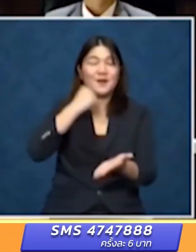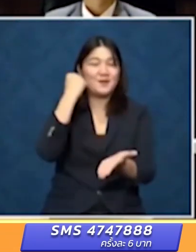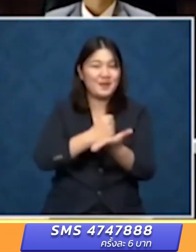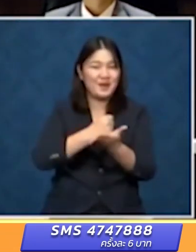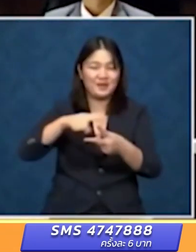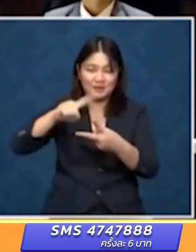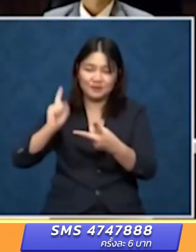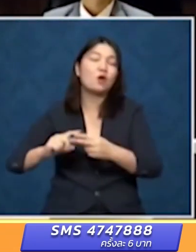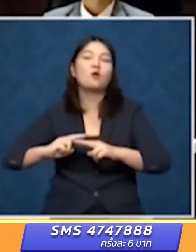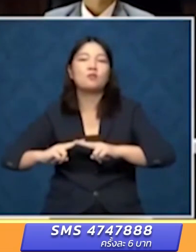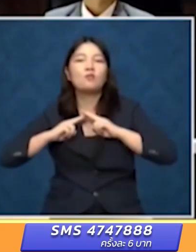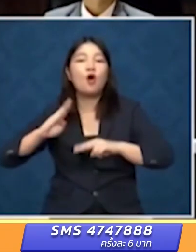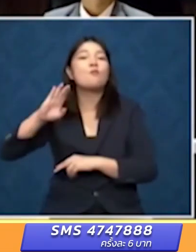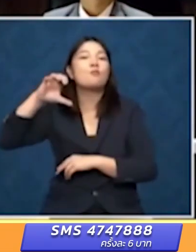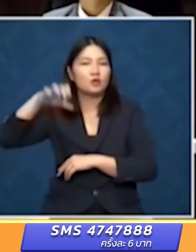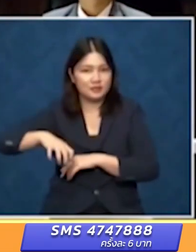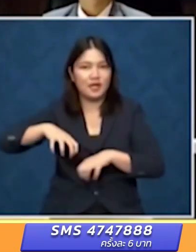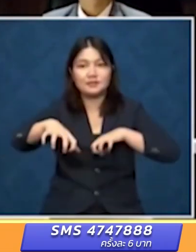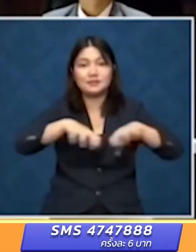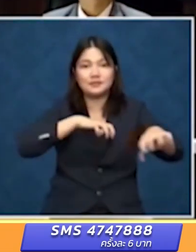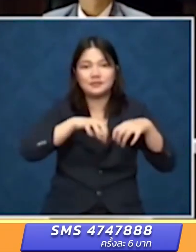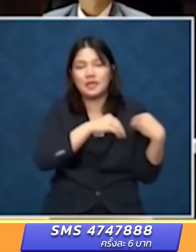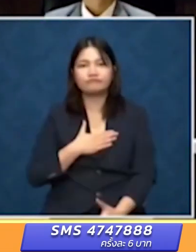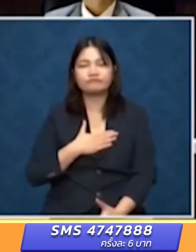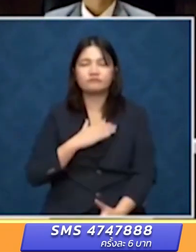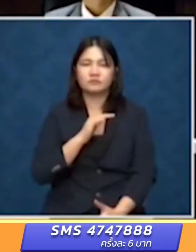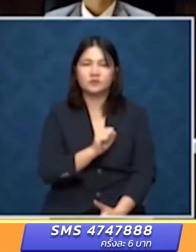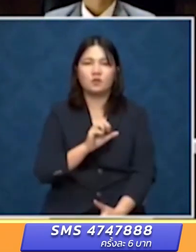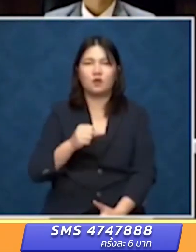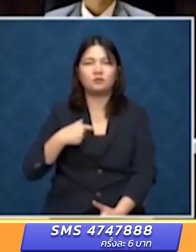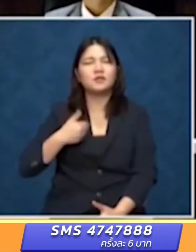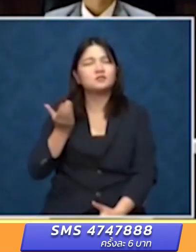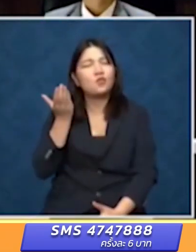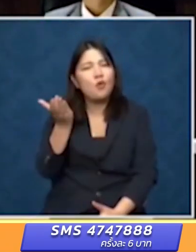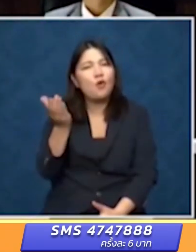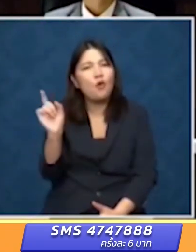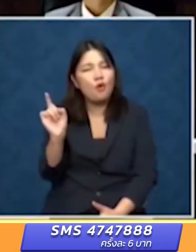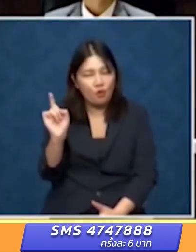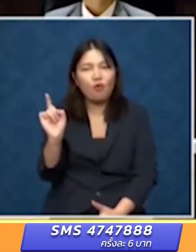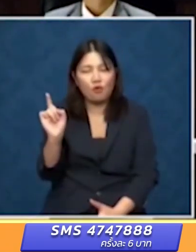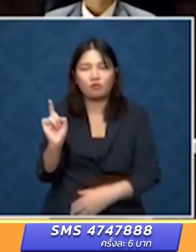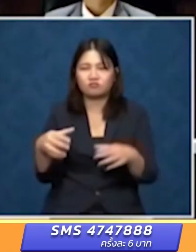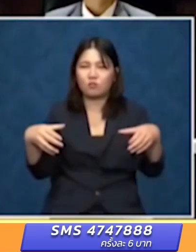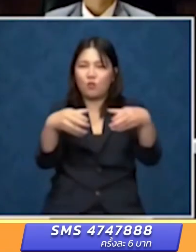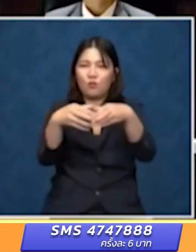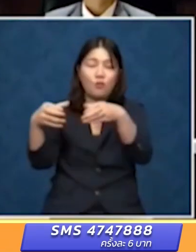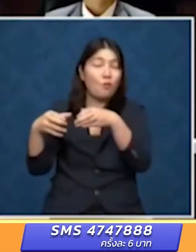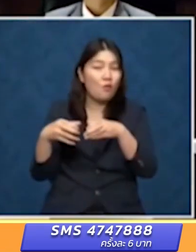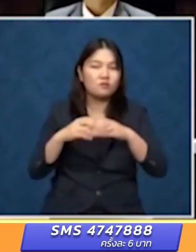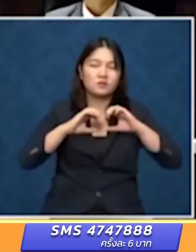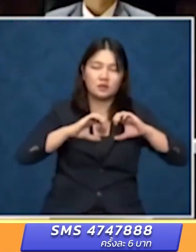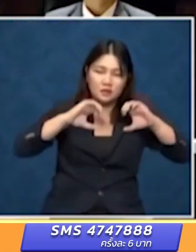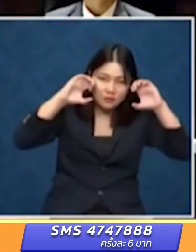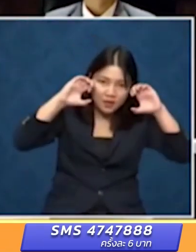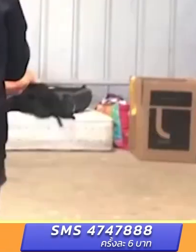นใหญ่อีสานนะคะก็ตอนนี้ตัวเลขเฉพาะคุณอุดรน่ะ 4,000 กว่าคนค่ะแล้วไปตามระบบถูกต้องตามกฎหมายนะคะนี่ไม่นับร